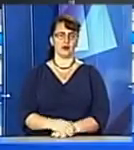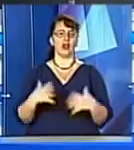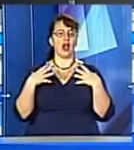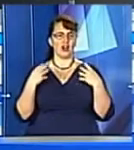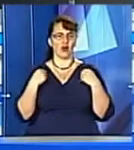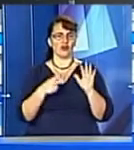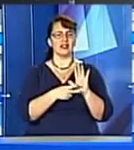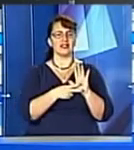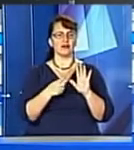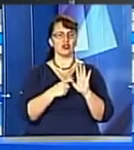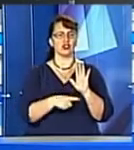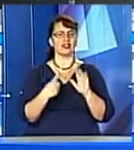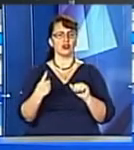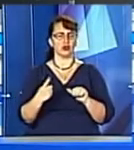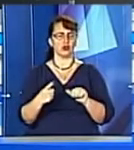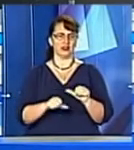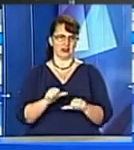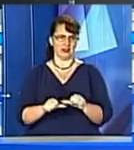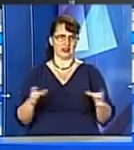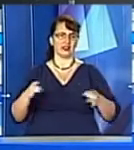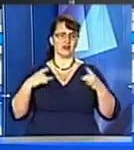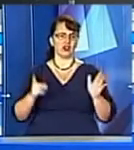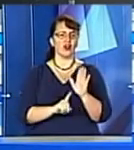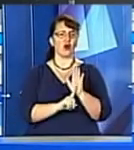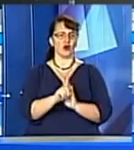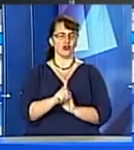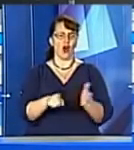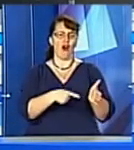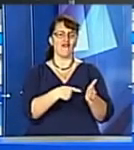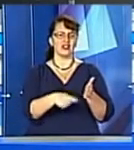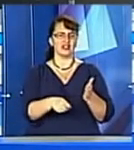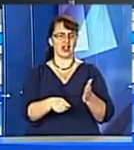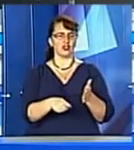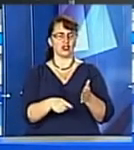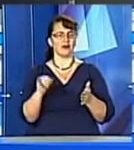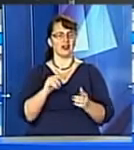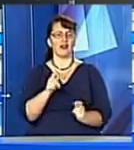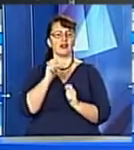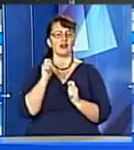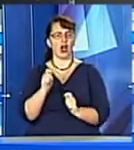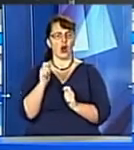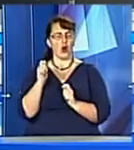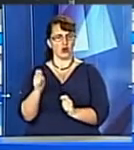Львову 761 святкування розпочалося відзначенням та нагородженням.